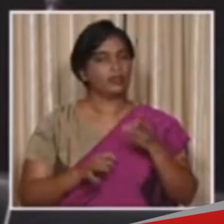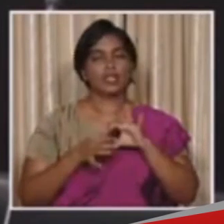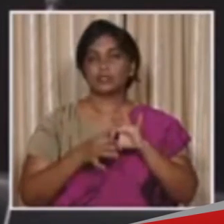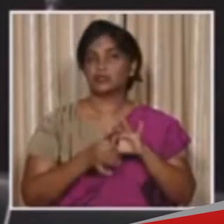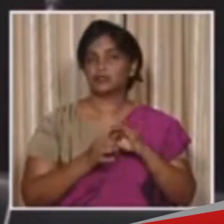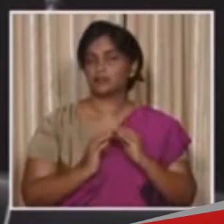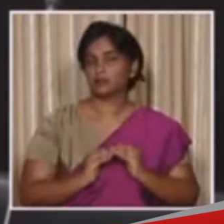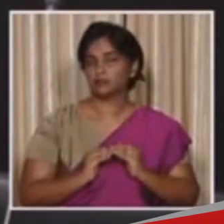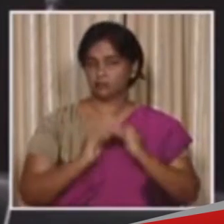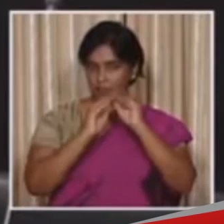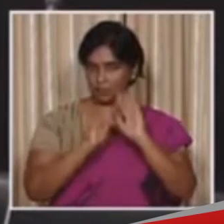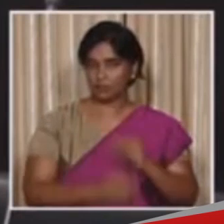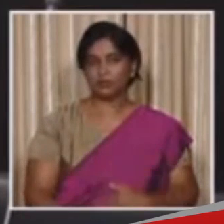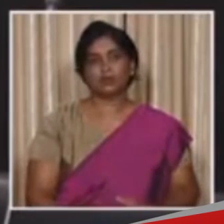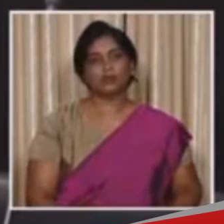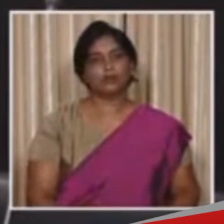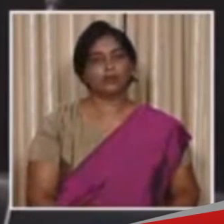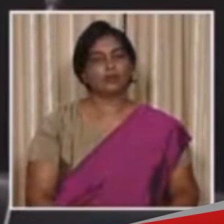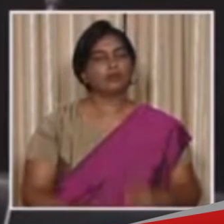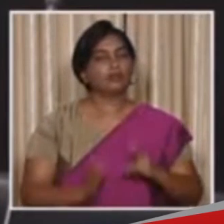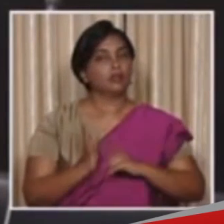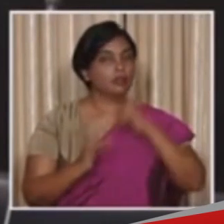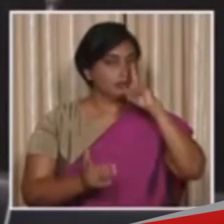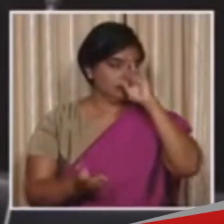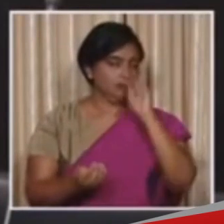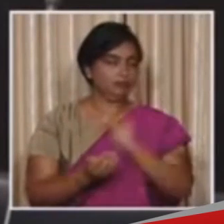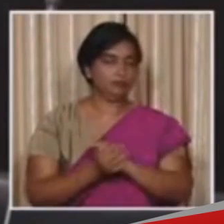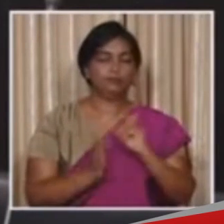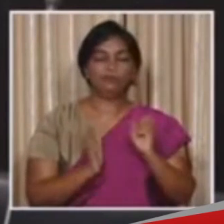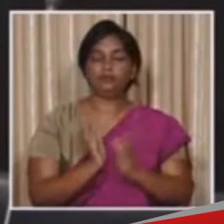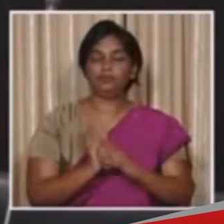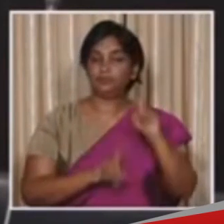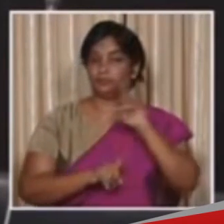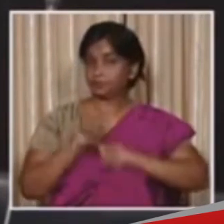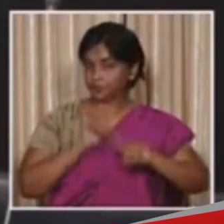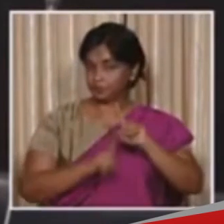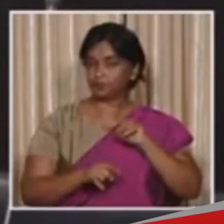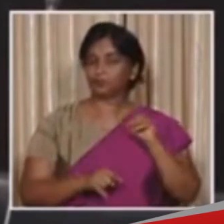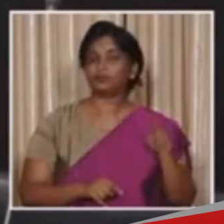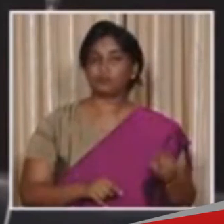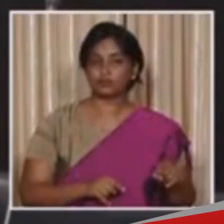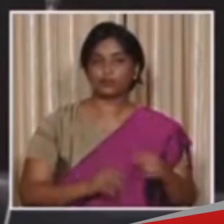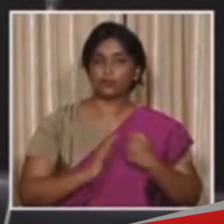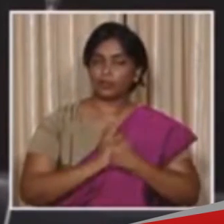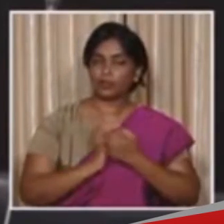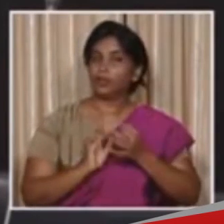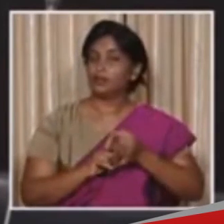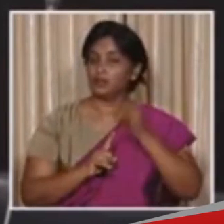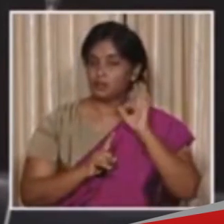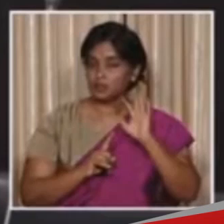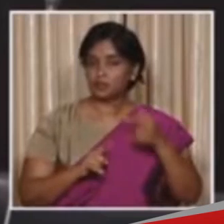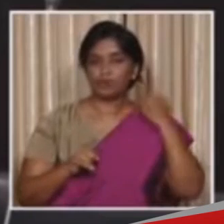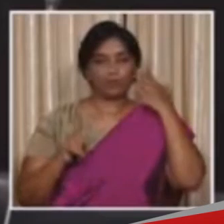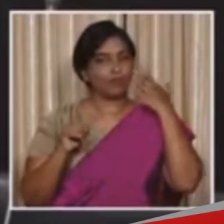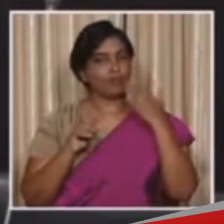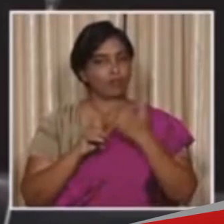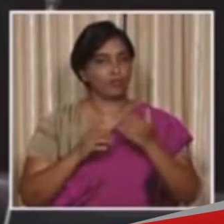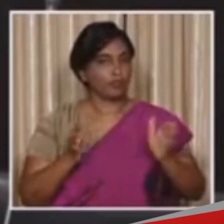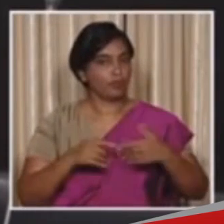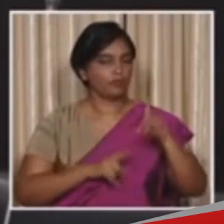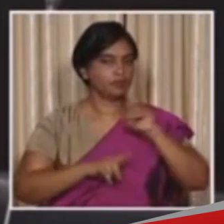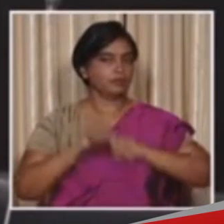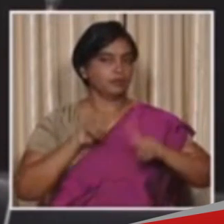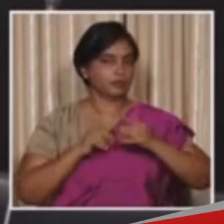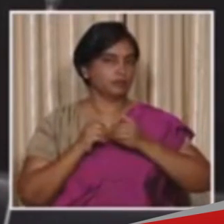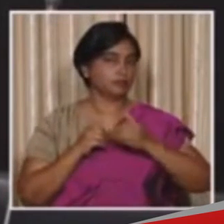වැඩි දියුණු කරලා තිබෙනවා ජාතික ආරක්ෂක කවුන්සිල රැස්වීමේදී ගරු ජනාධිපතිතුමා සමග මේ පිළිබඳ තවදුරටත්